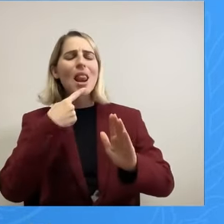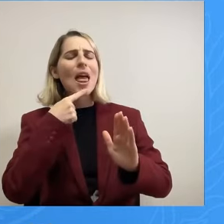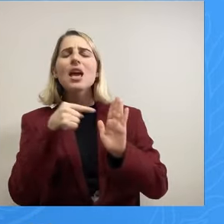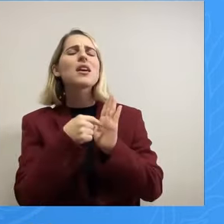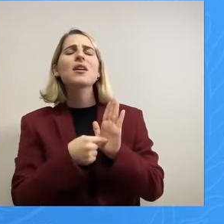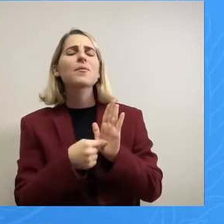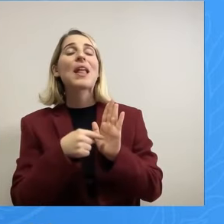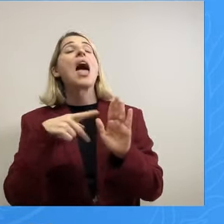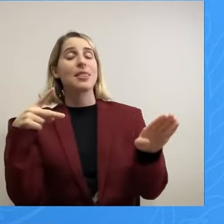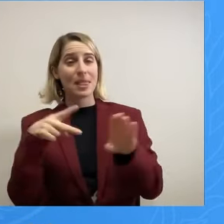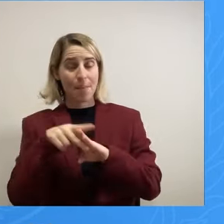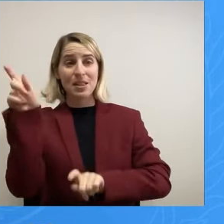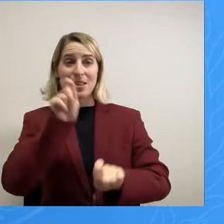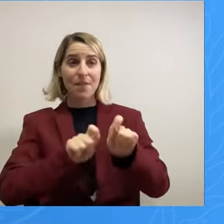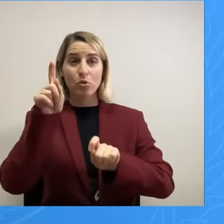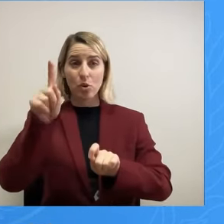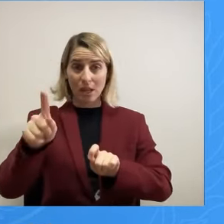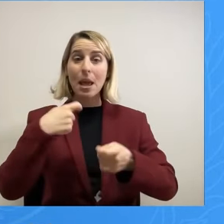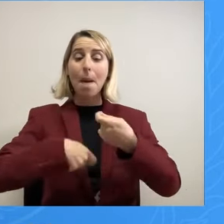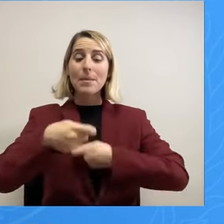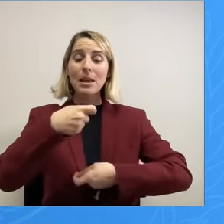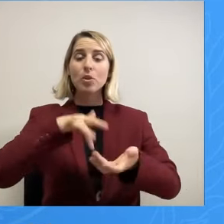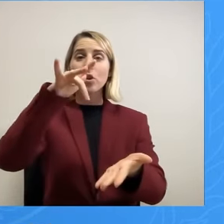θα φτιάξουν ένα επιχειρηματικό κέντρο